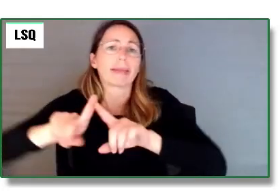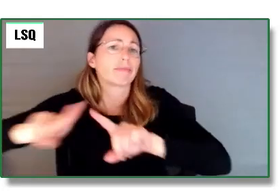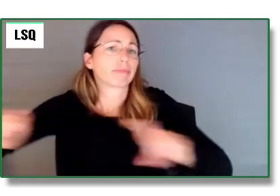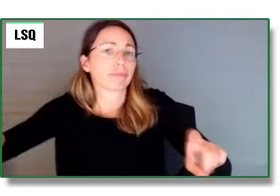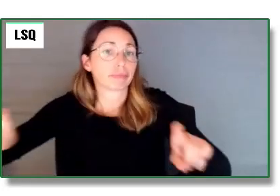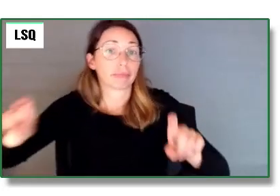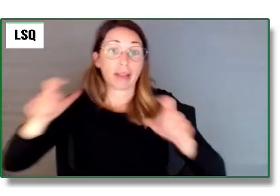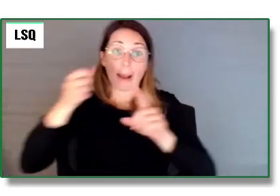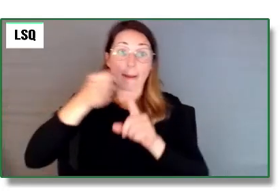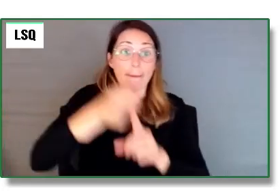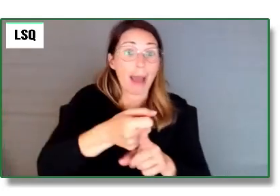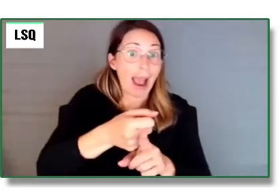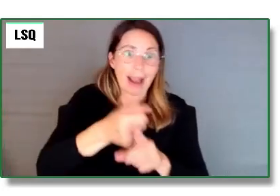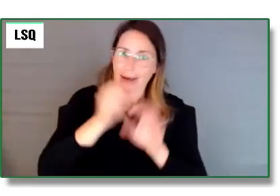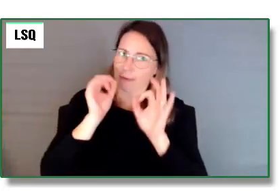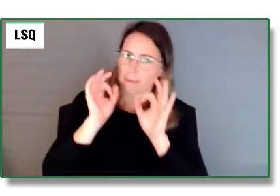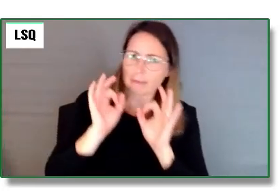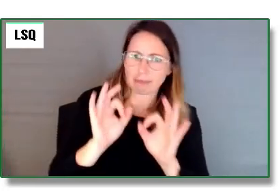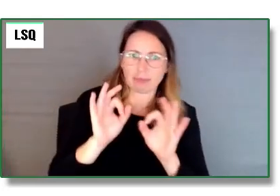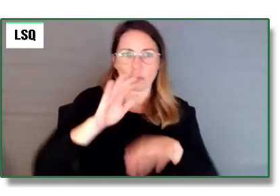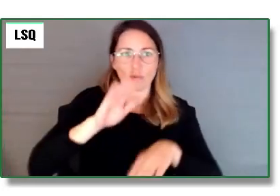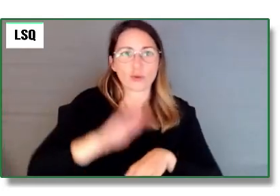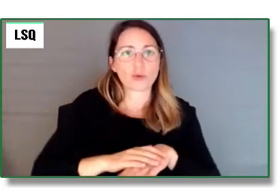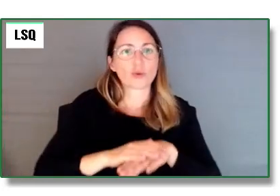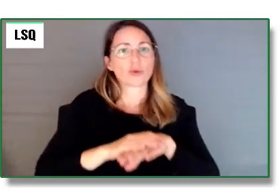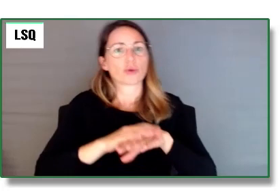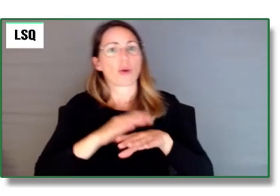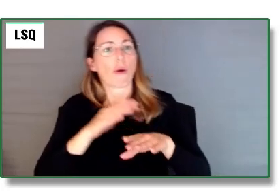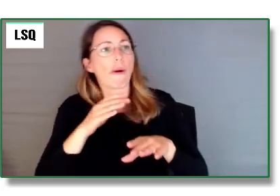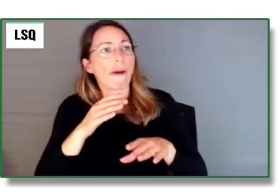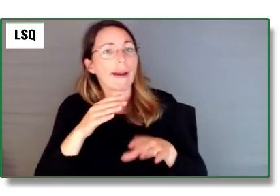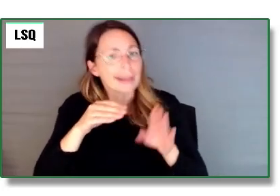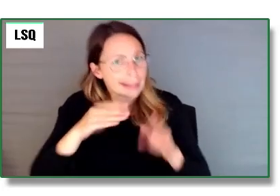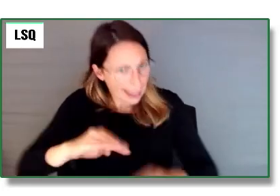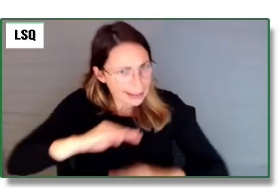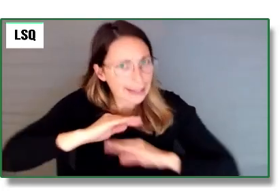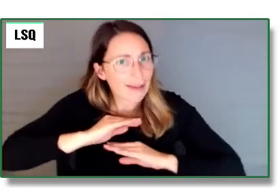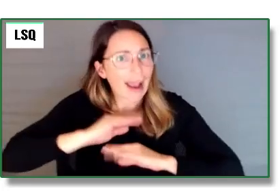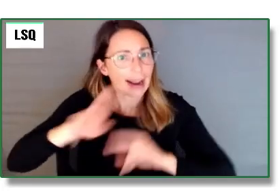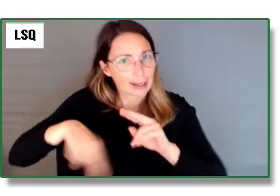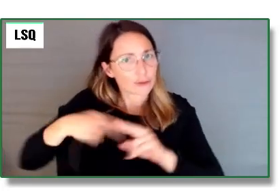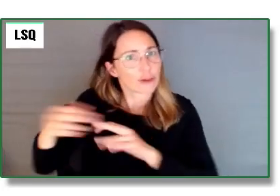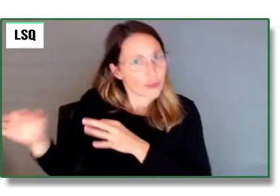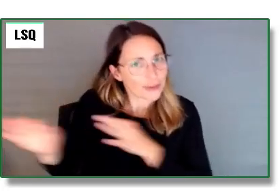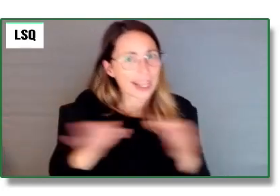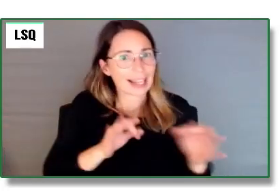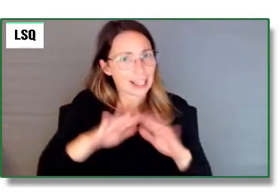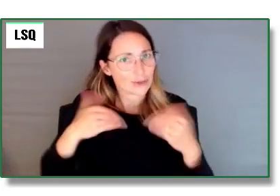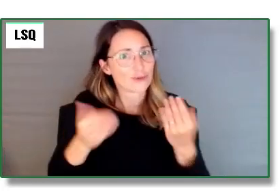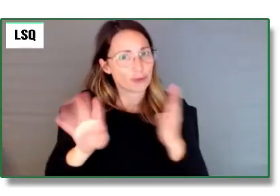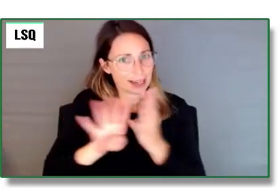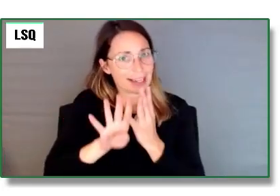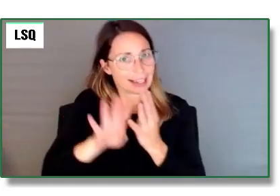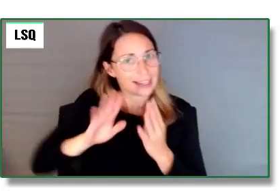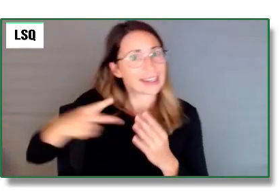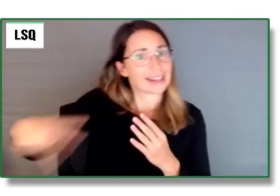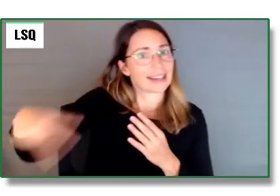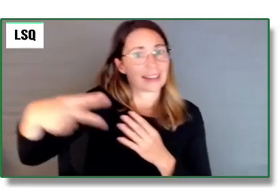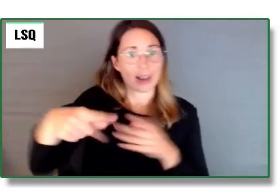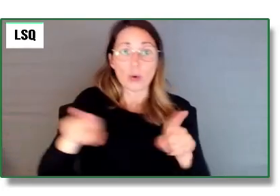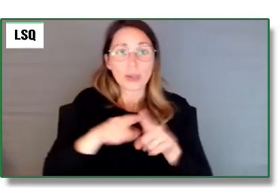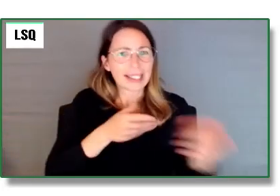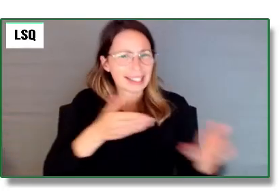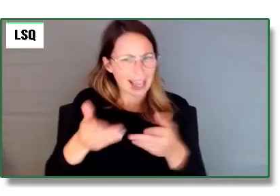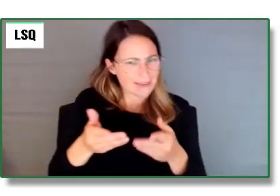réputation, sur la satisfaction, les résultats et la fidélité des clients et sur la prestation de services et le personnel.